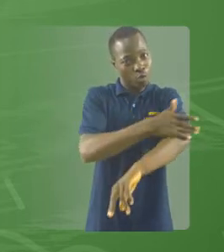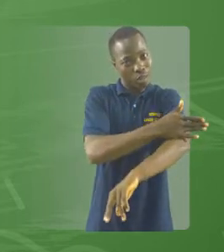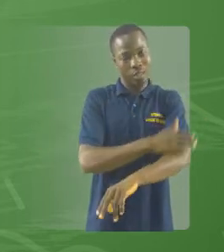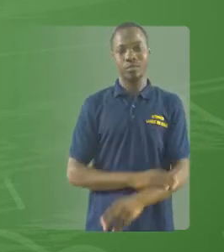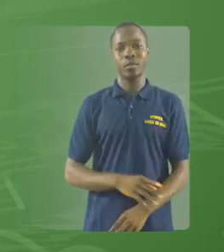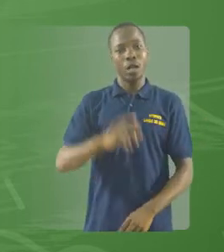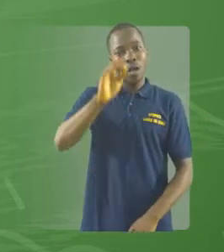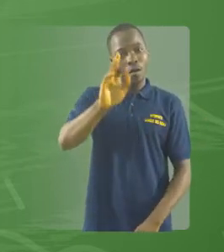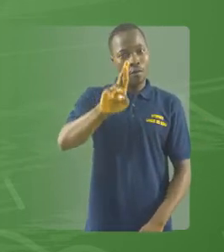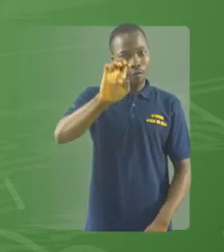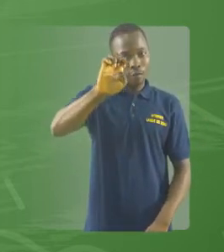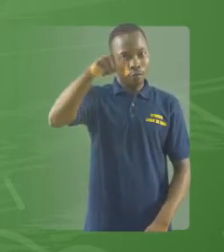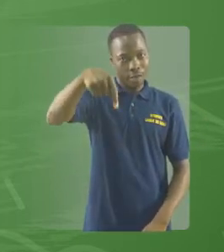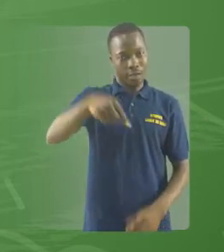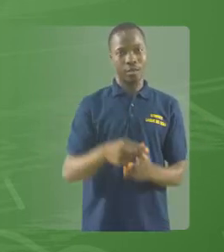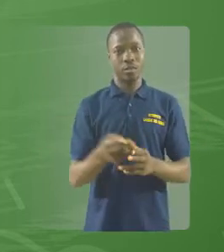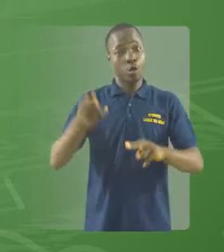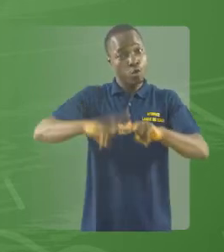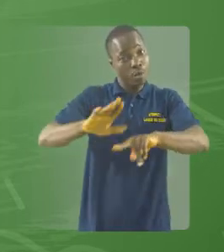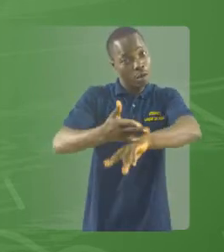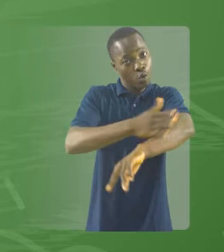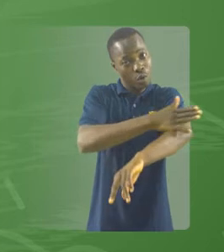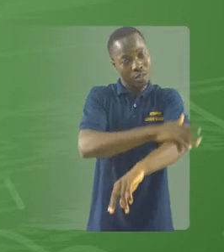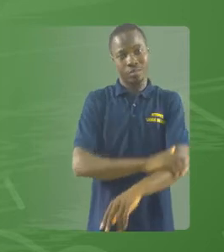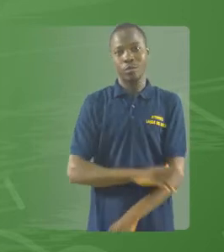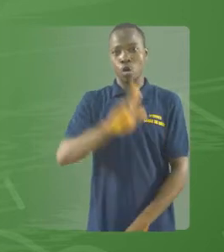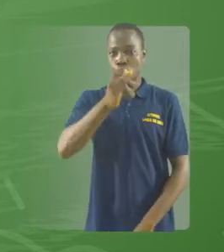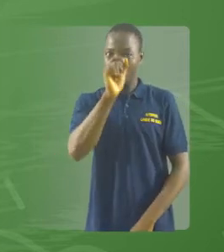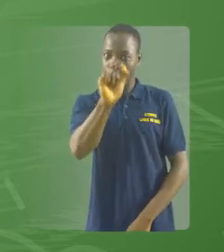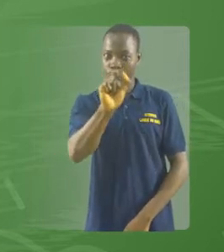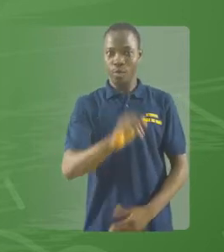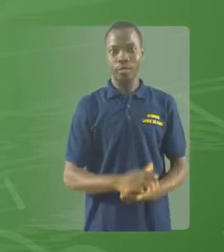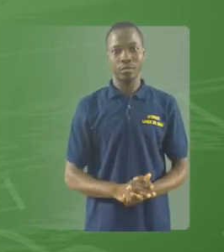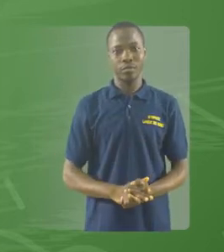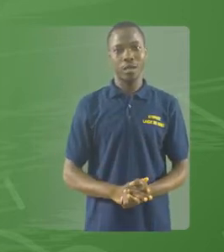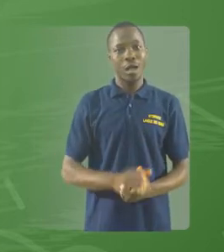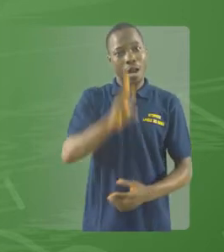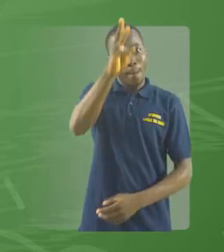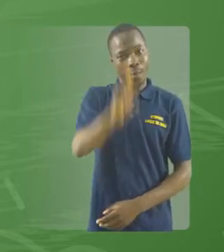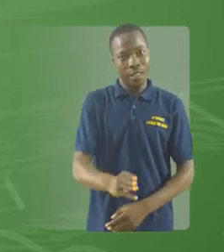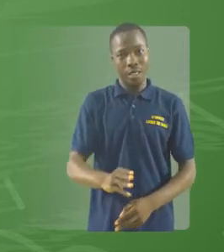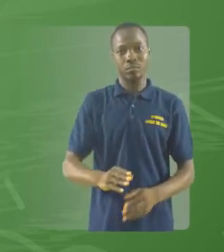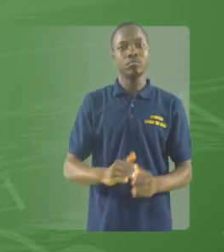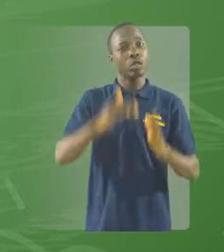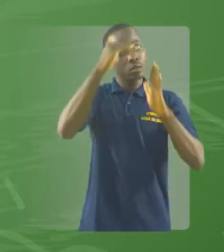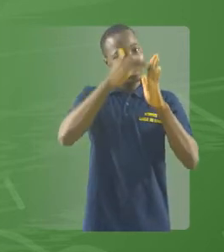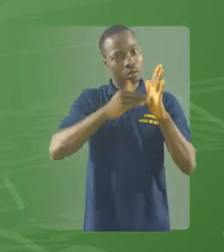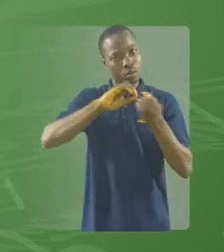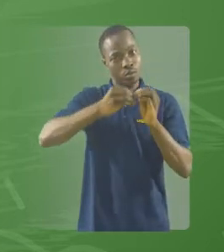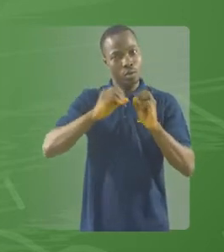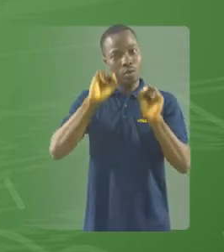les fréquences cumulées croissantes, en grand 3 la médiane d'une série